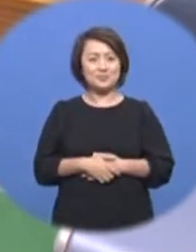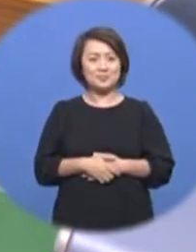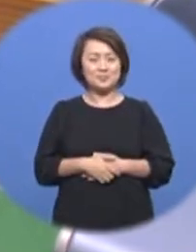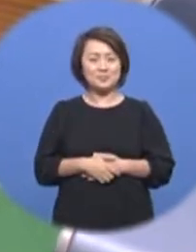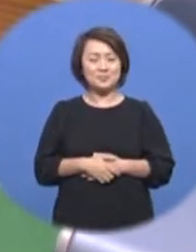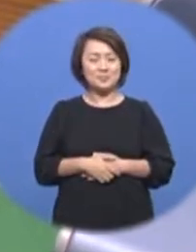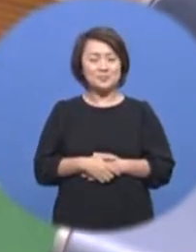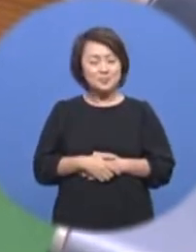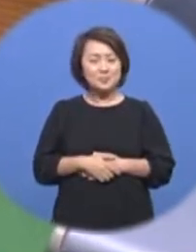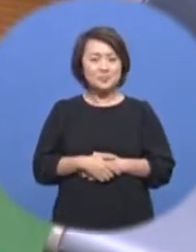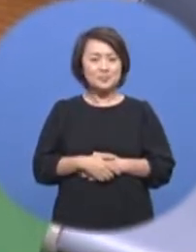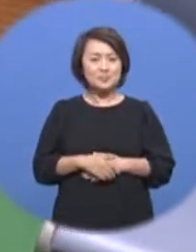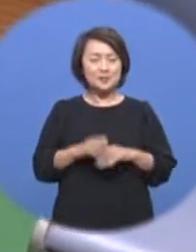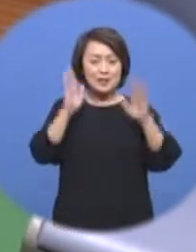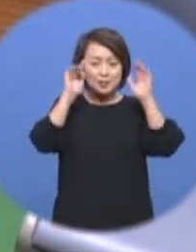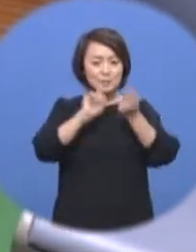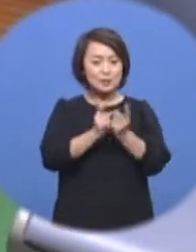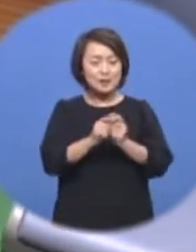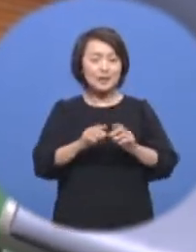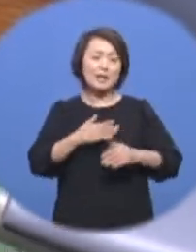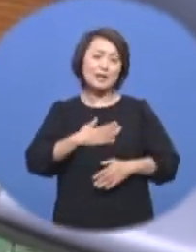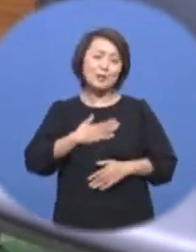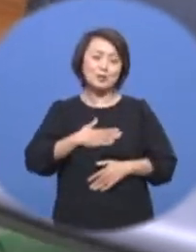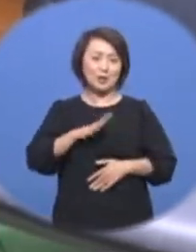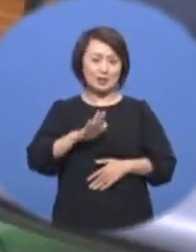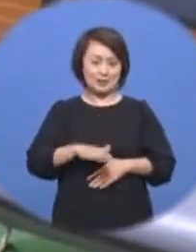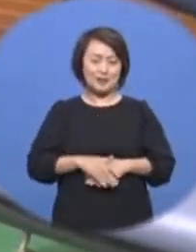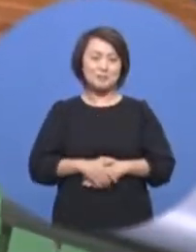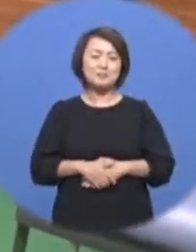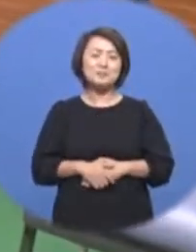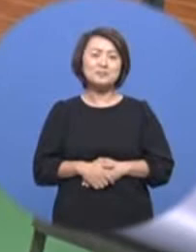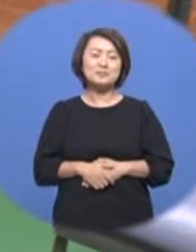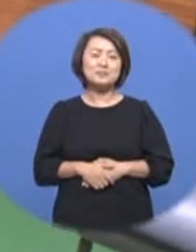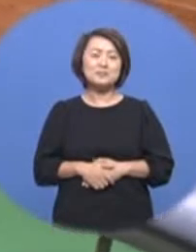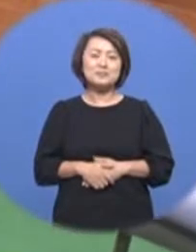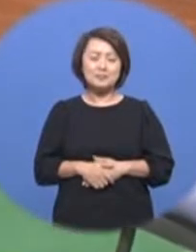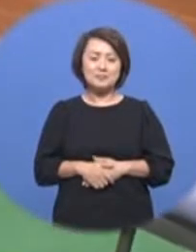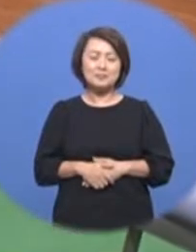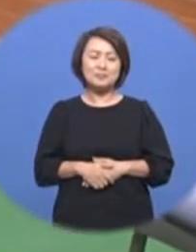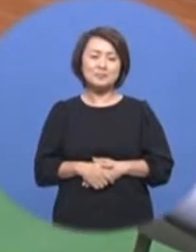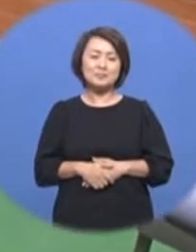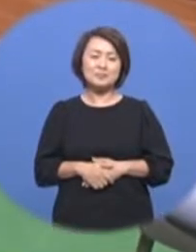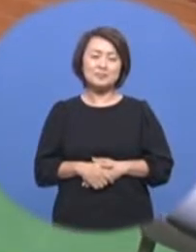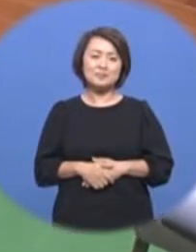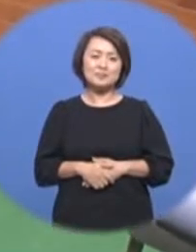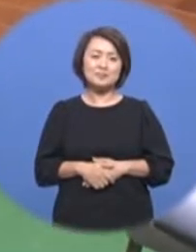です。 さっきだった かな、なんか